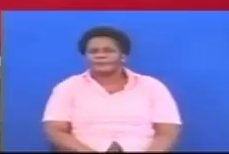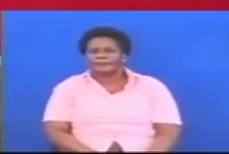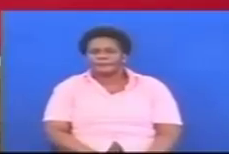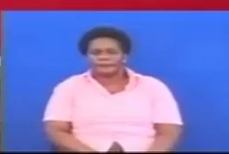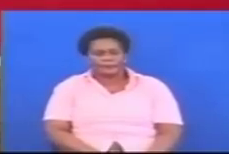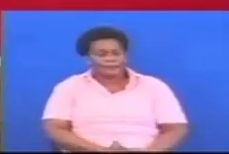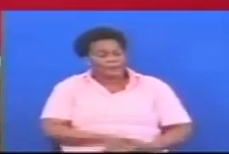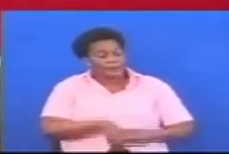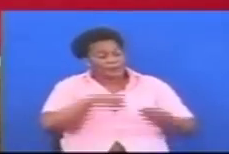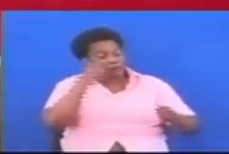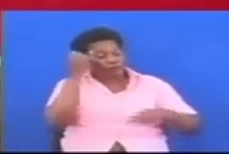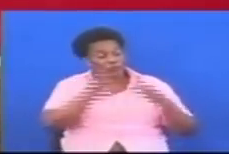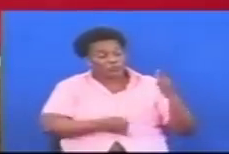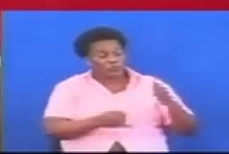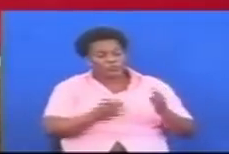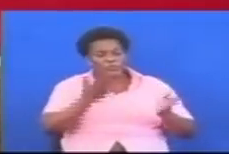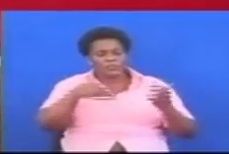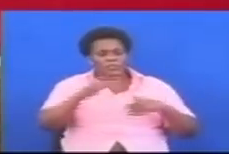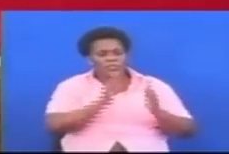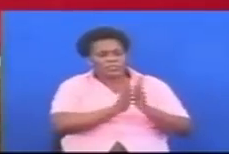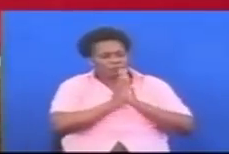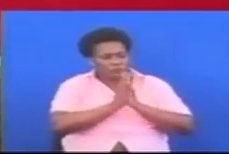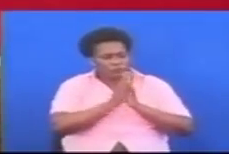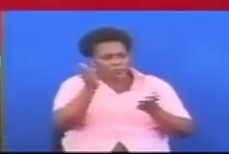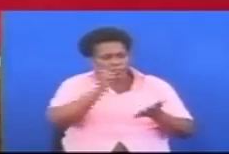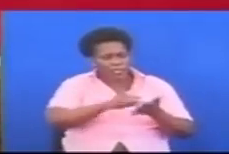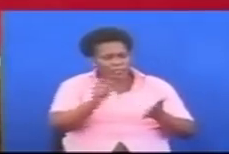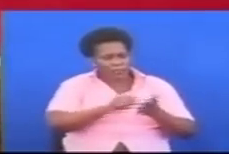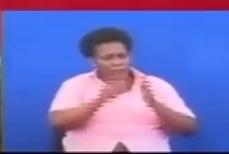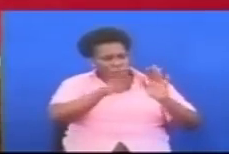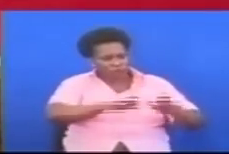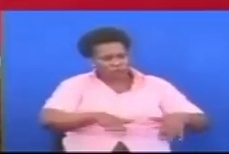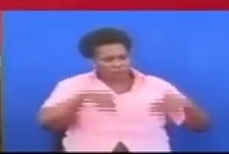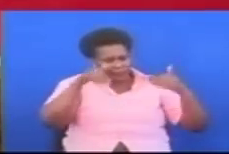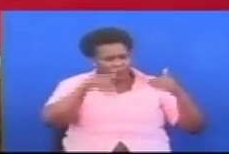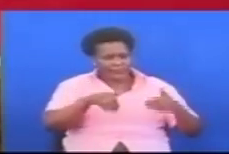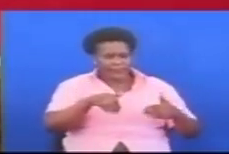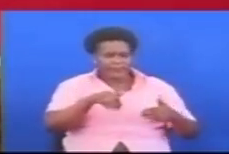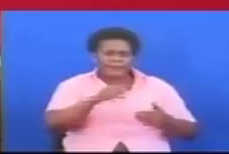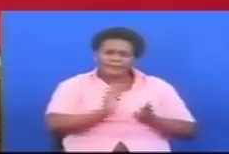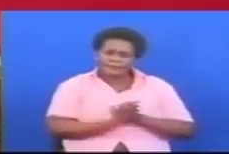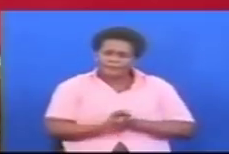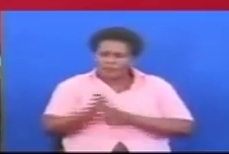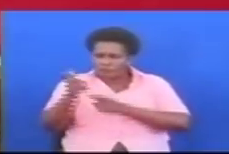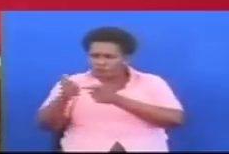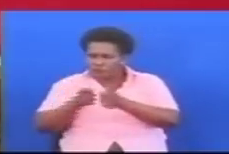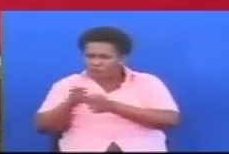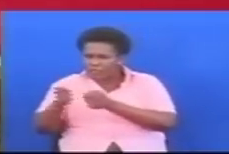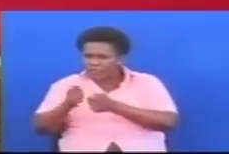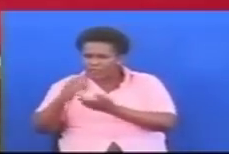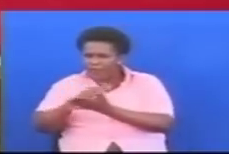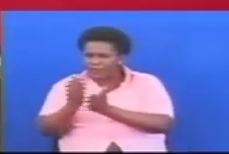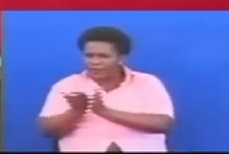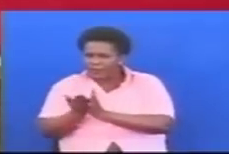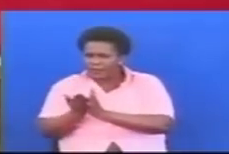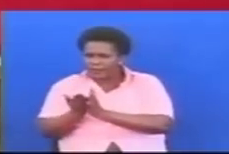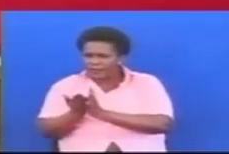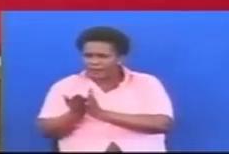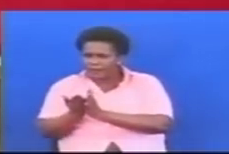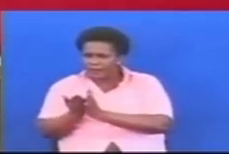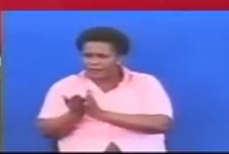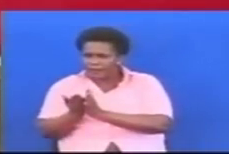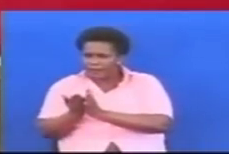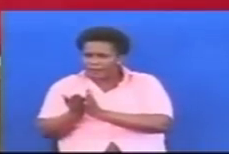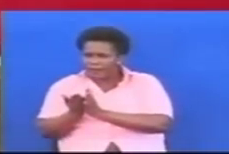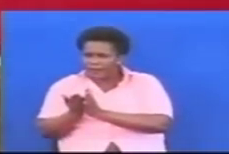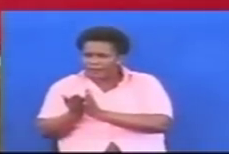Mwisho, napenda kushukuru katibu wa Bunge Steven Kagaigai, Asmani Huseni mkurugenzi wa idara ya kamati, ndugu Dickson Basile